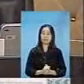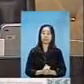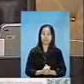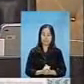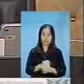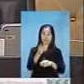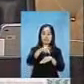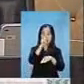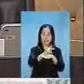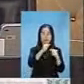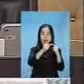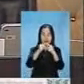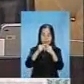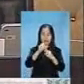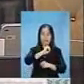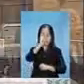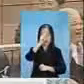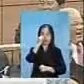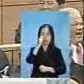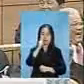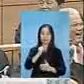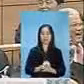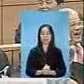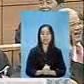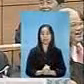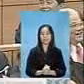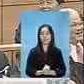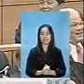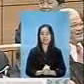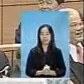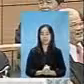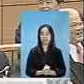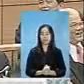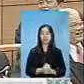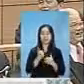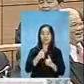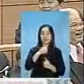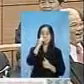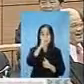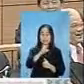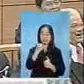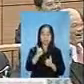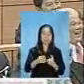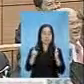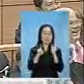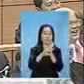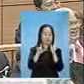อกนั้นท่านเป็นต่อ 3-1 ทันทีครับท่านประธานครับผมเรียนท่านประธานอย่างนี้เป็นประเด็นสุดท้